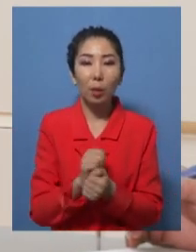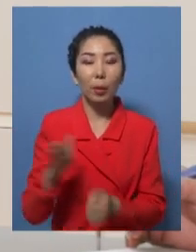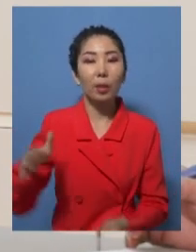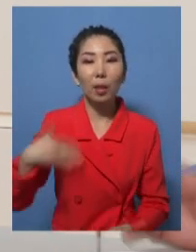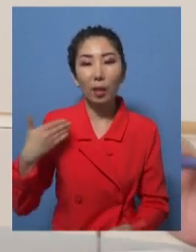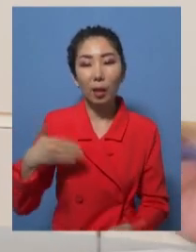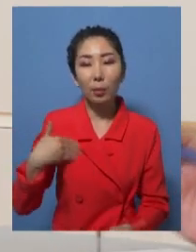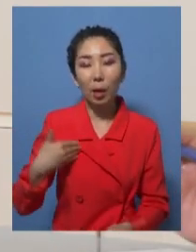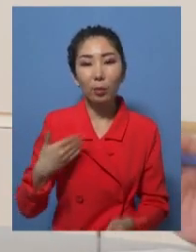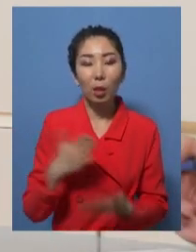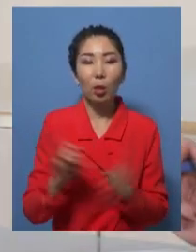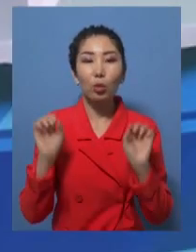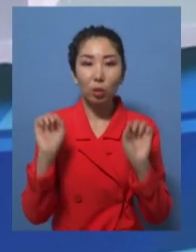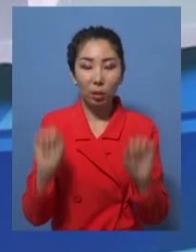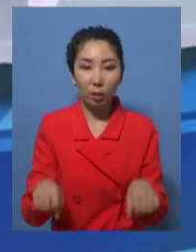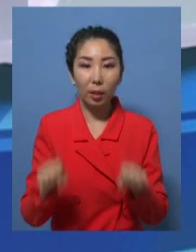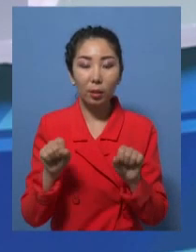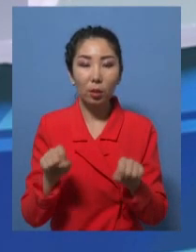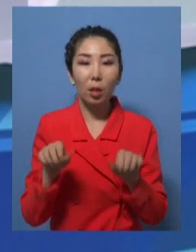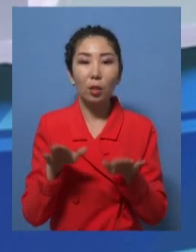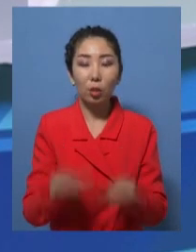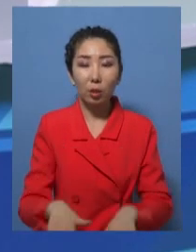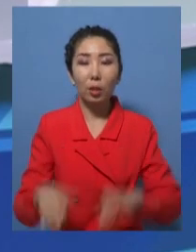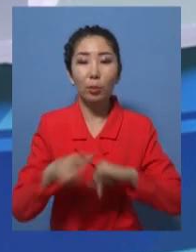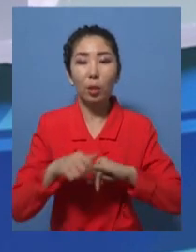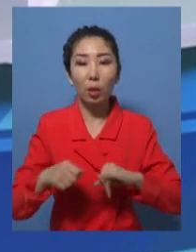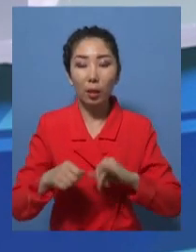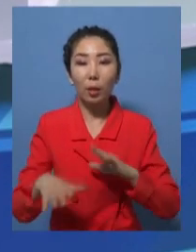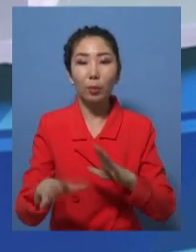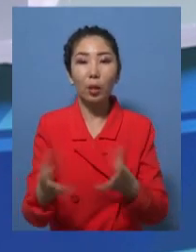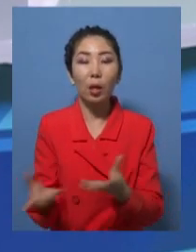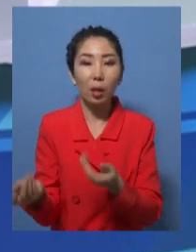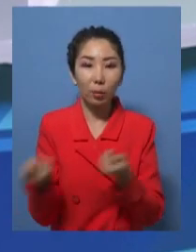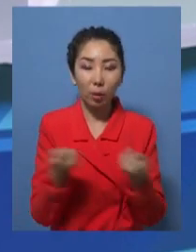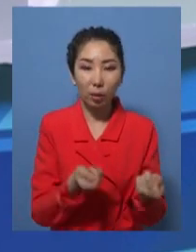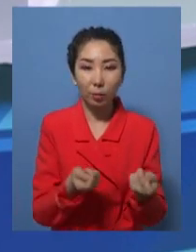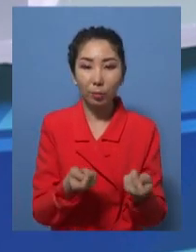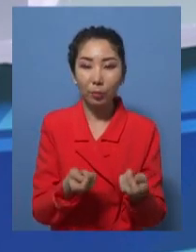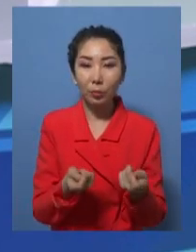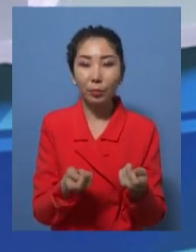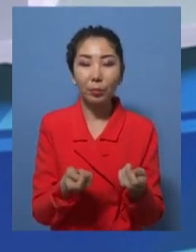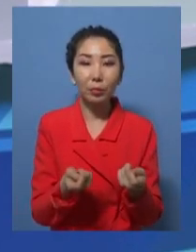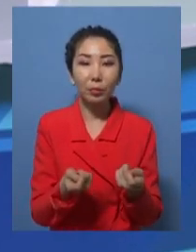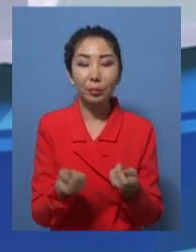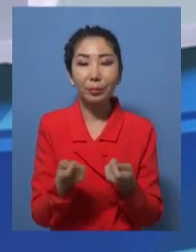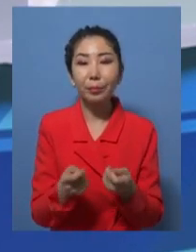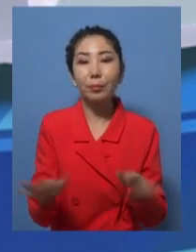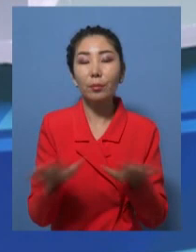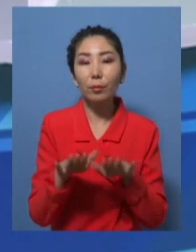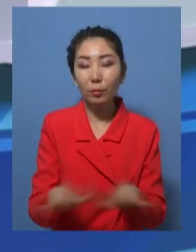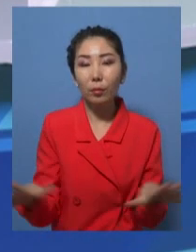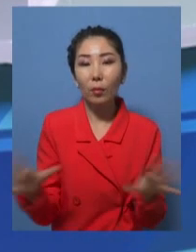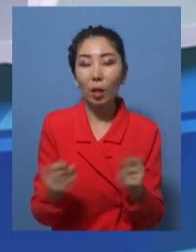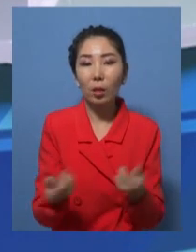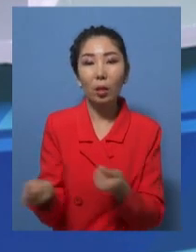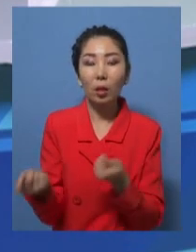аталады. Арнайы рұқсат етілген жерлерден алу керек. Арнайы рұқсат етілген жерден арнайы рұқсат алған рұқсат беретін мекеме бар. Содан алып